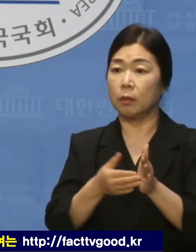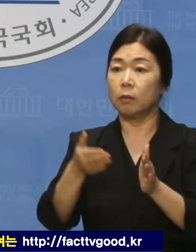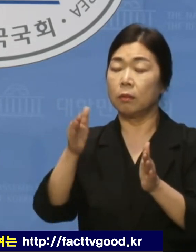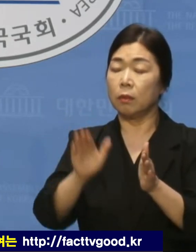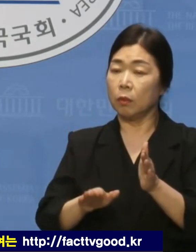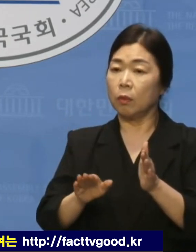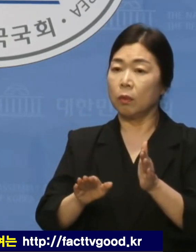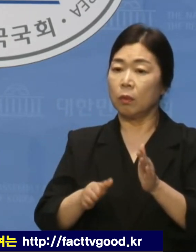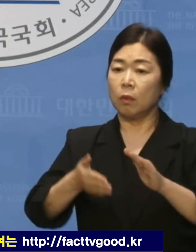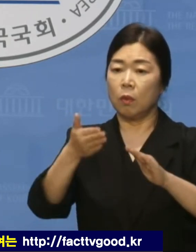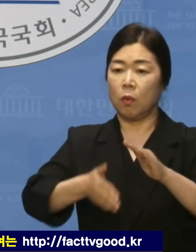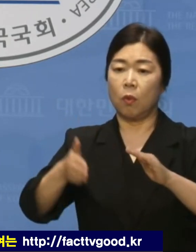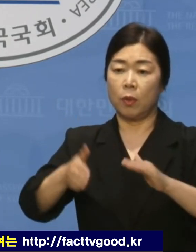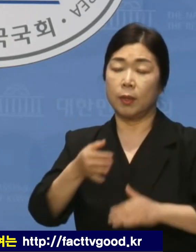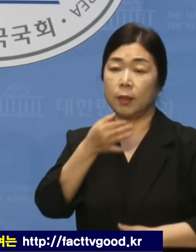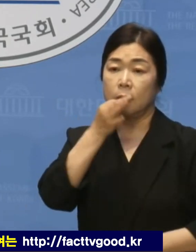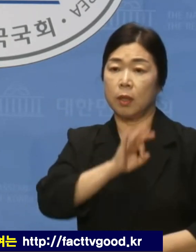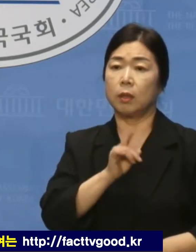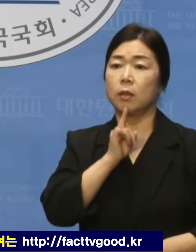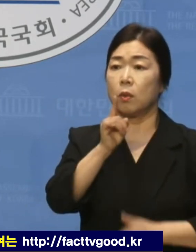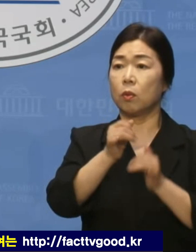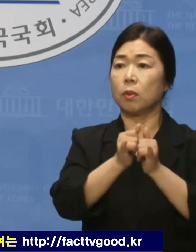그런데도 공익신고자